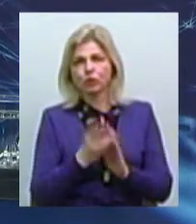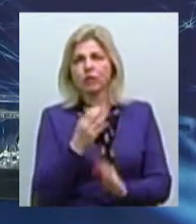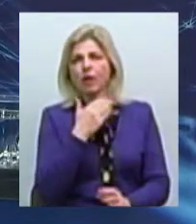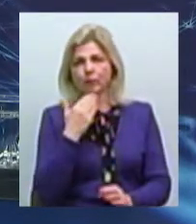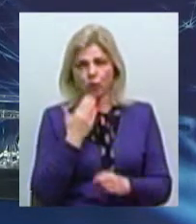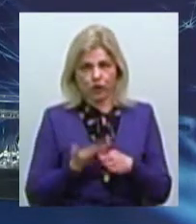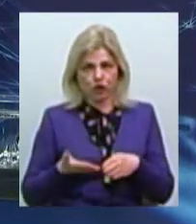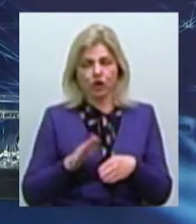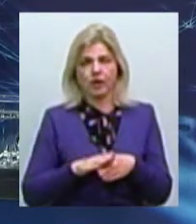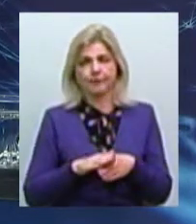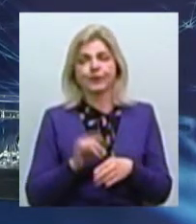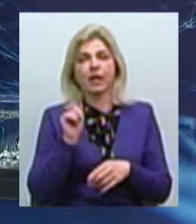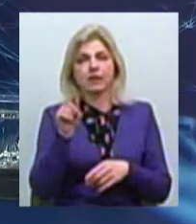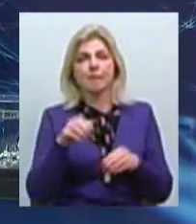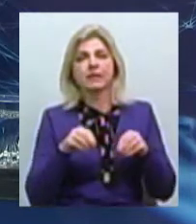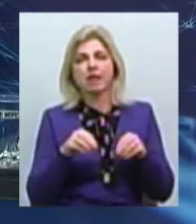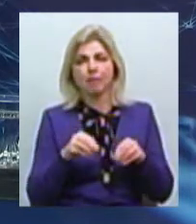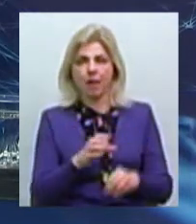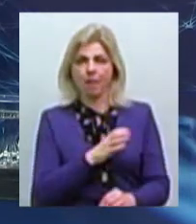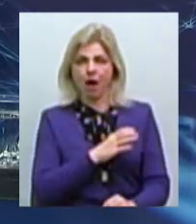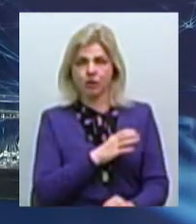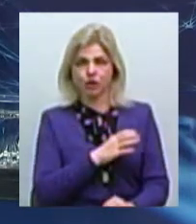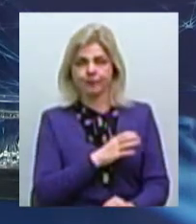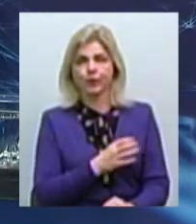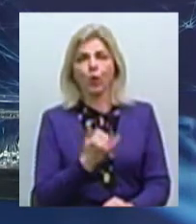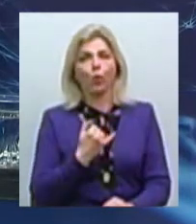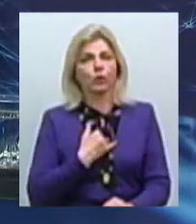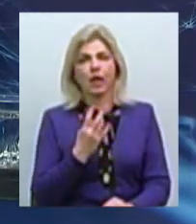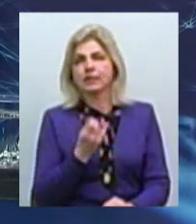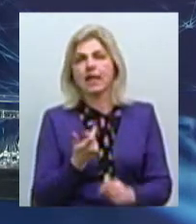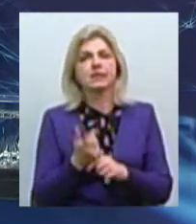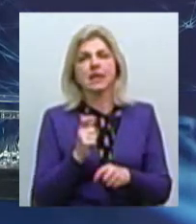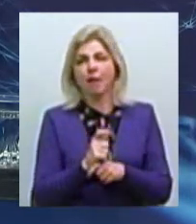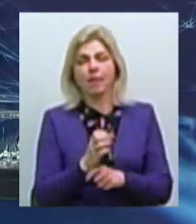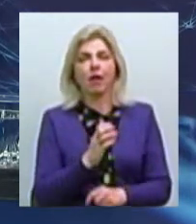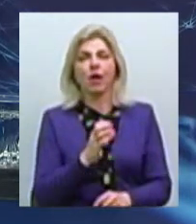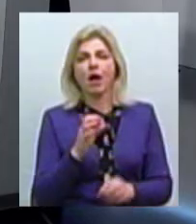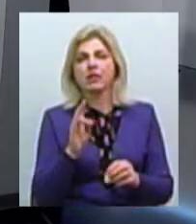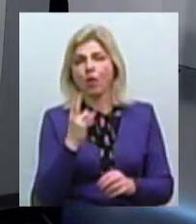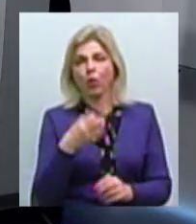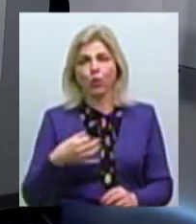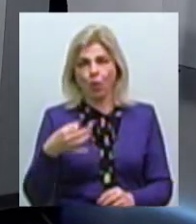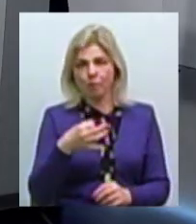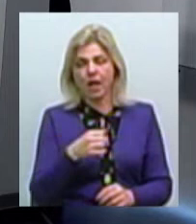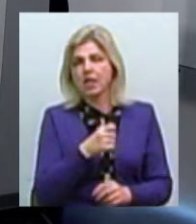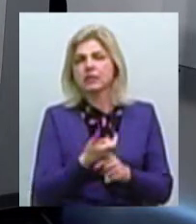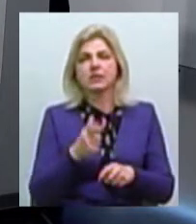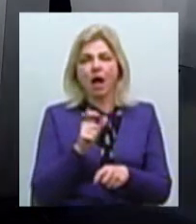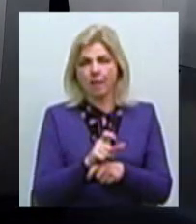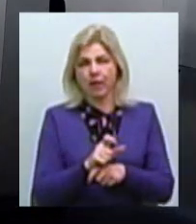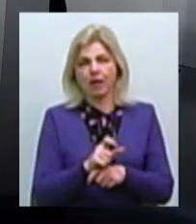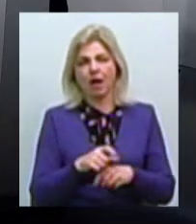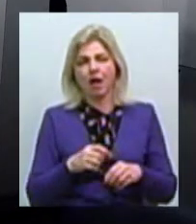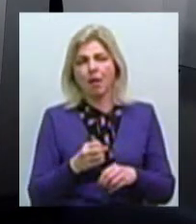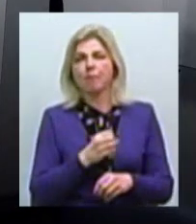там во-первых земли богаче у нас не самой в николаевской области не самые плодородные земли чуть